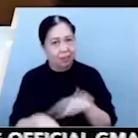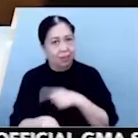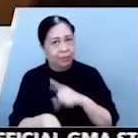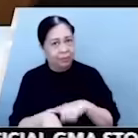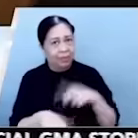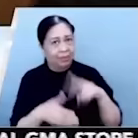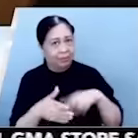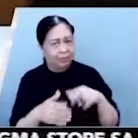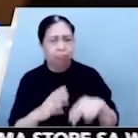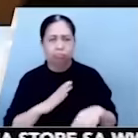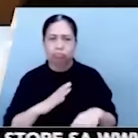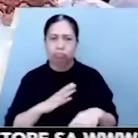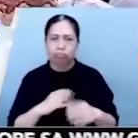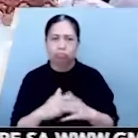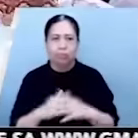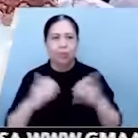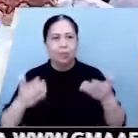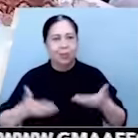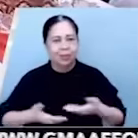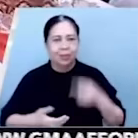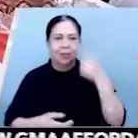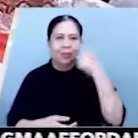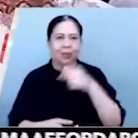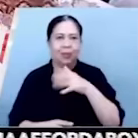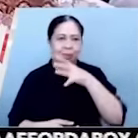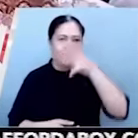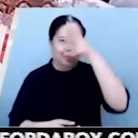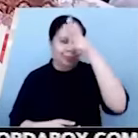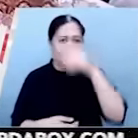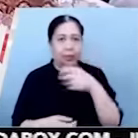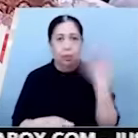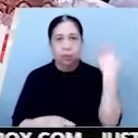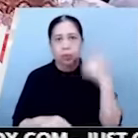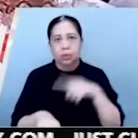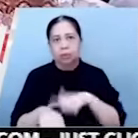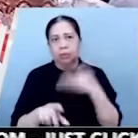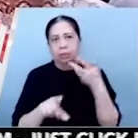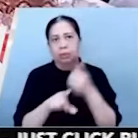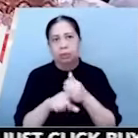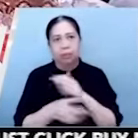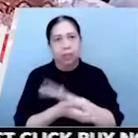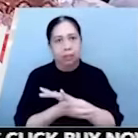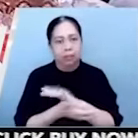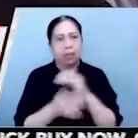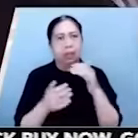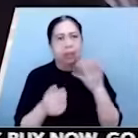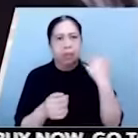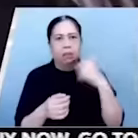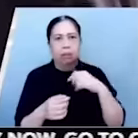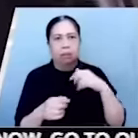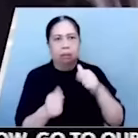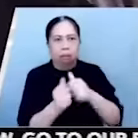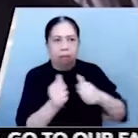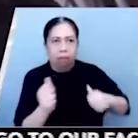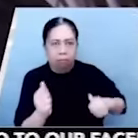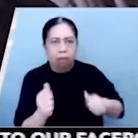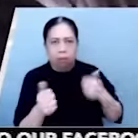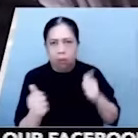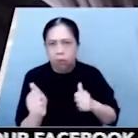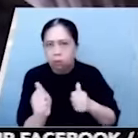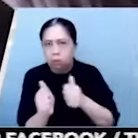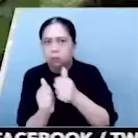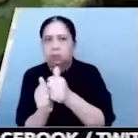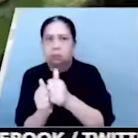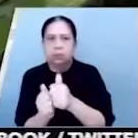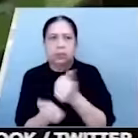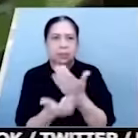din maging sa ilang magulang. Mga tinamaan po ng pandemic na ngayon nakakahabol po sila. Bagamat para sa iba, mas maganda